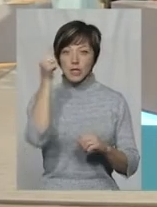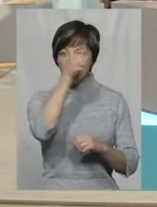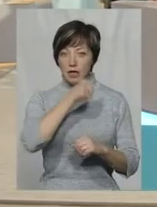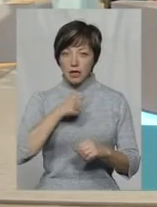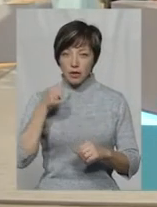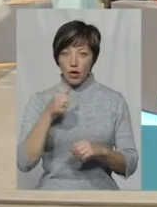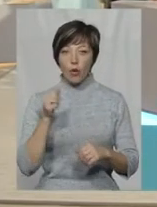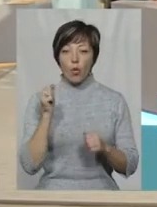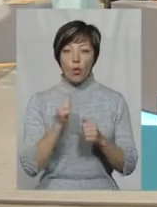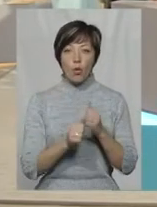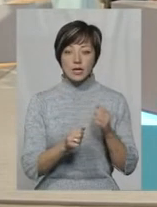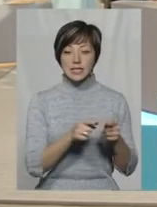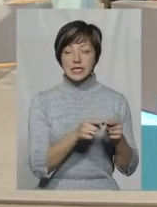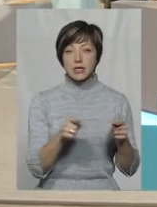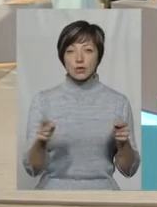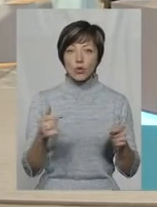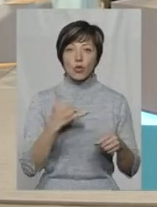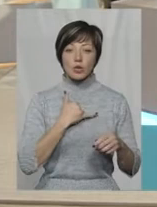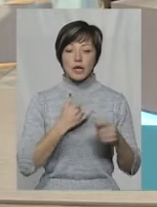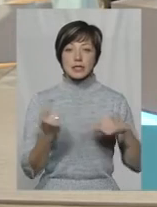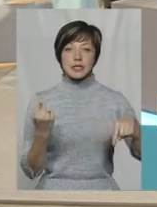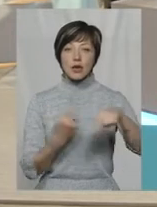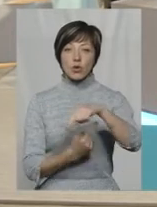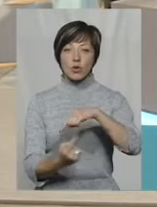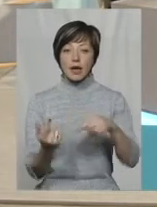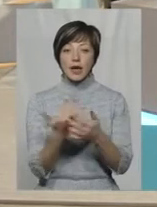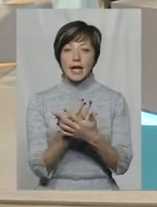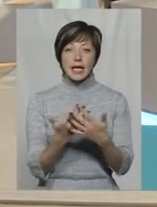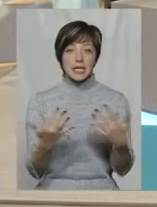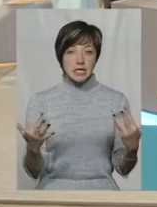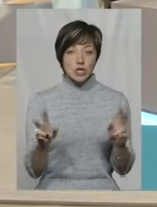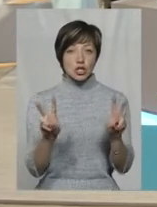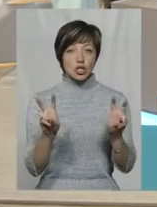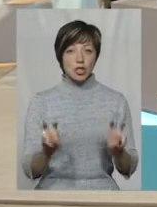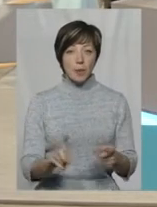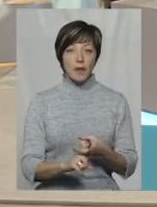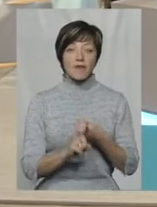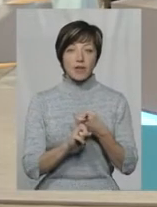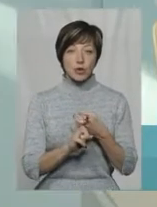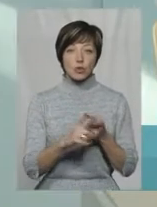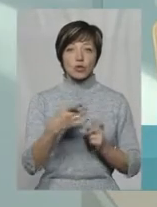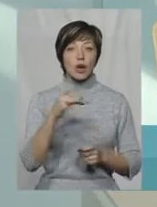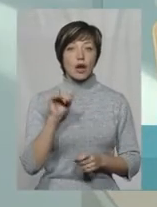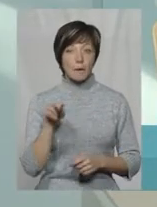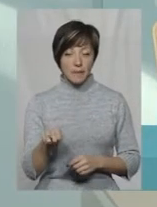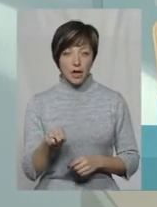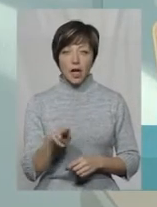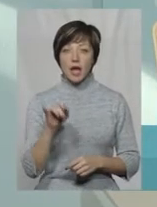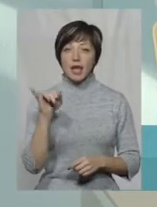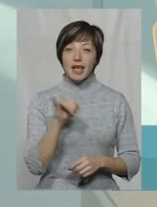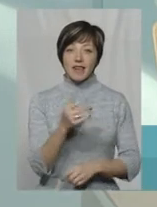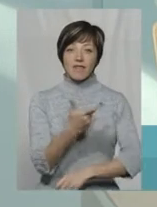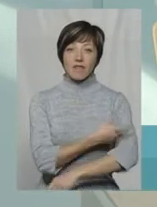кожний підсезон у нас циркулюють різні штами вірусів грипу. І